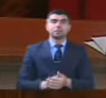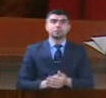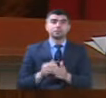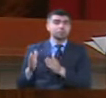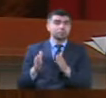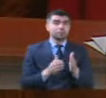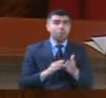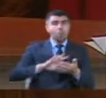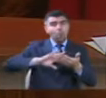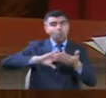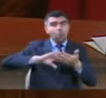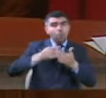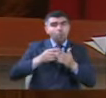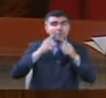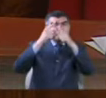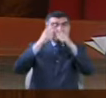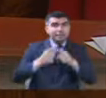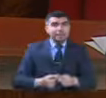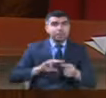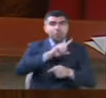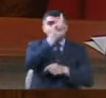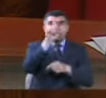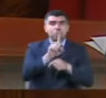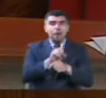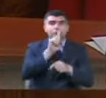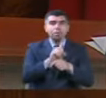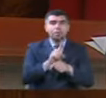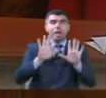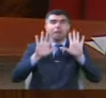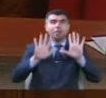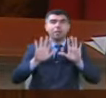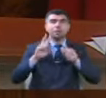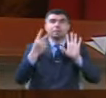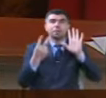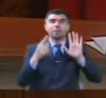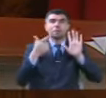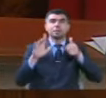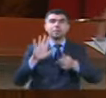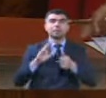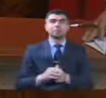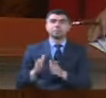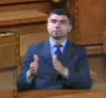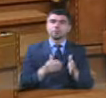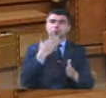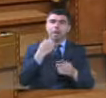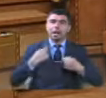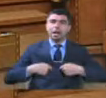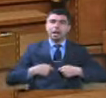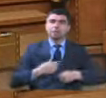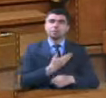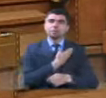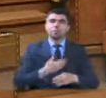مجموع الأسئلة الكتابية المتبقى دون جواب 10706. شكرا سيد الرئيس. شكرا سيد